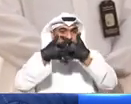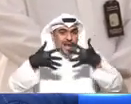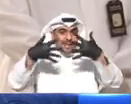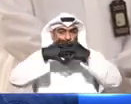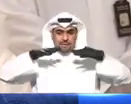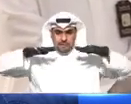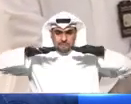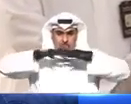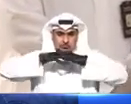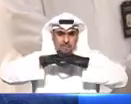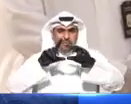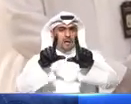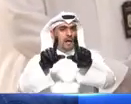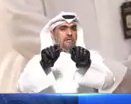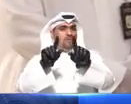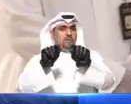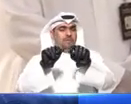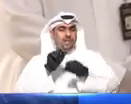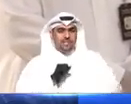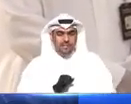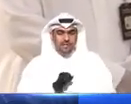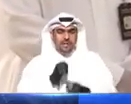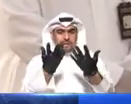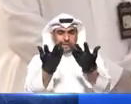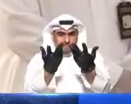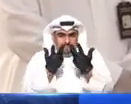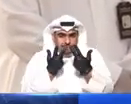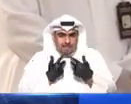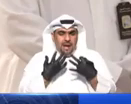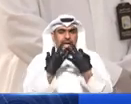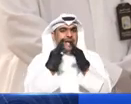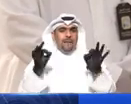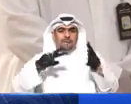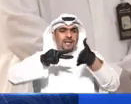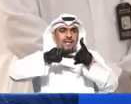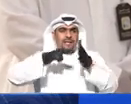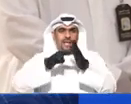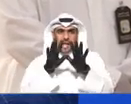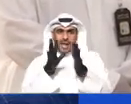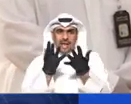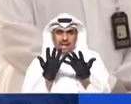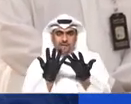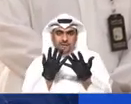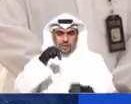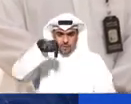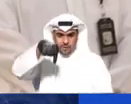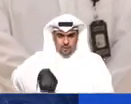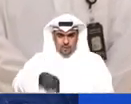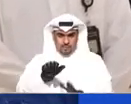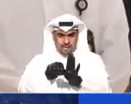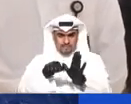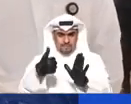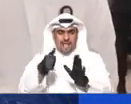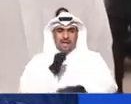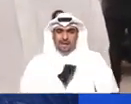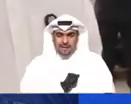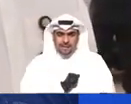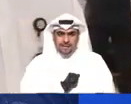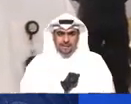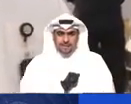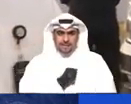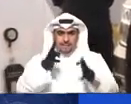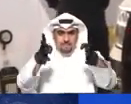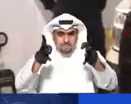الواقع من خلال عمليات التنظيف والتعقيم. نتكلم تواجدنا في محافظة الفروانية، وأيضا اليوم يبدأ التعقيم الفعلي بالنسبة